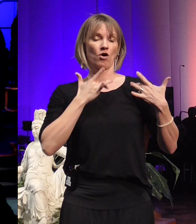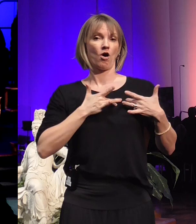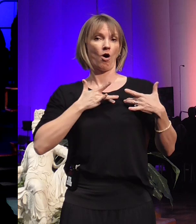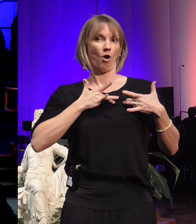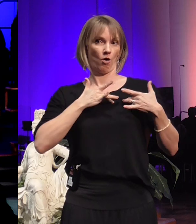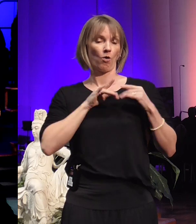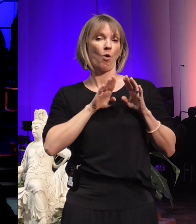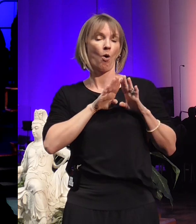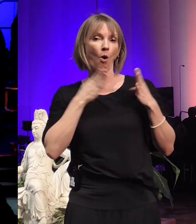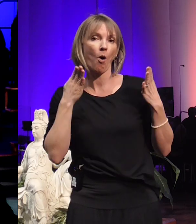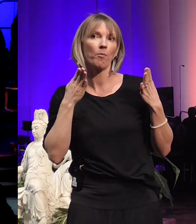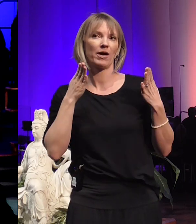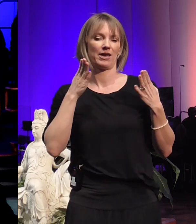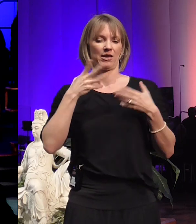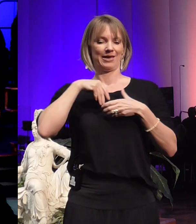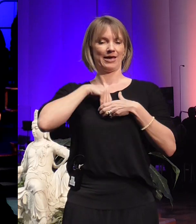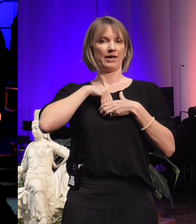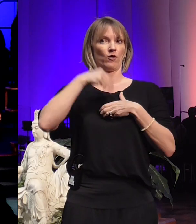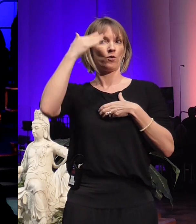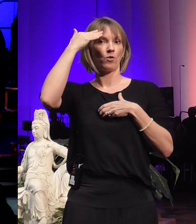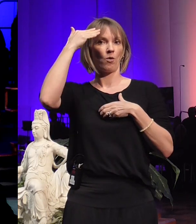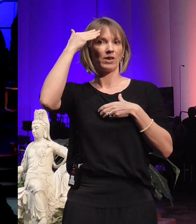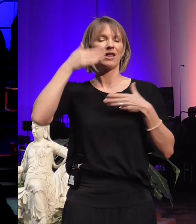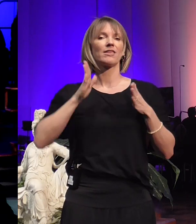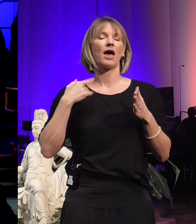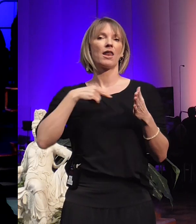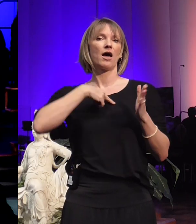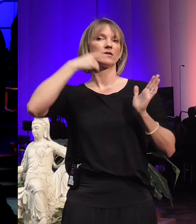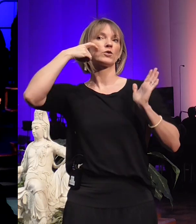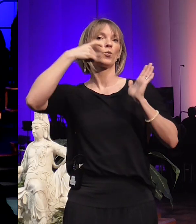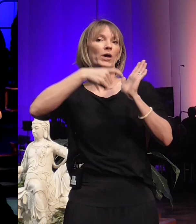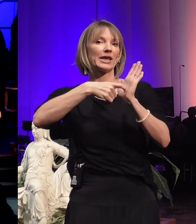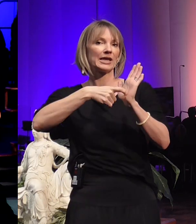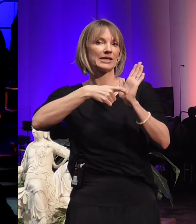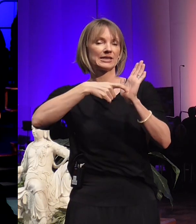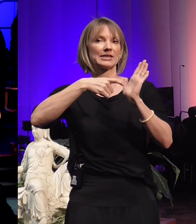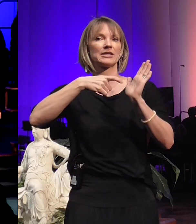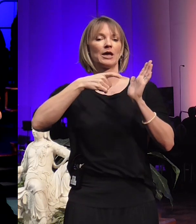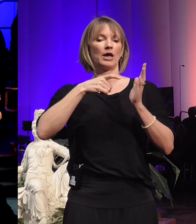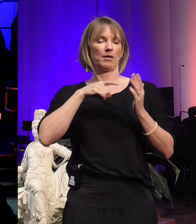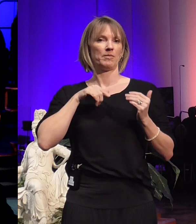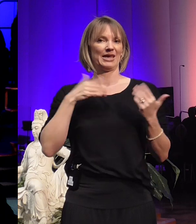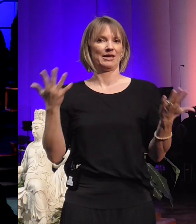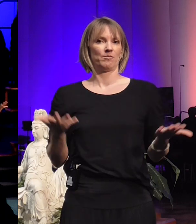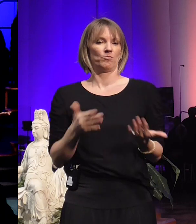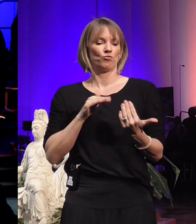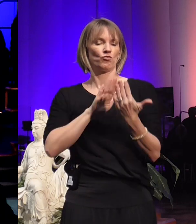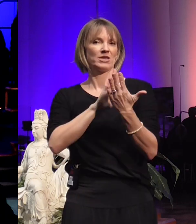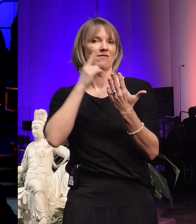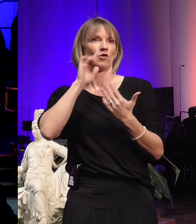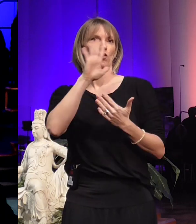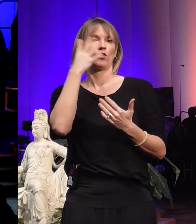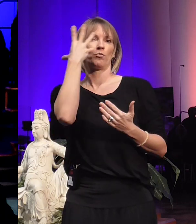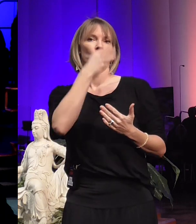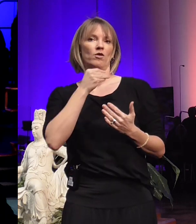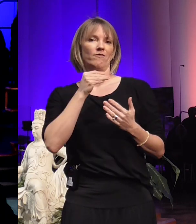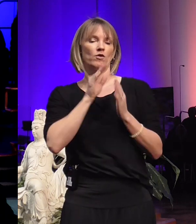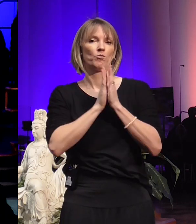open in that inner knowingness, let us witness and be present for Anastasia's beautiful